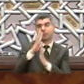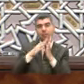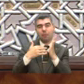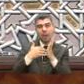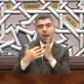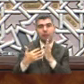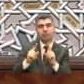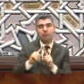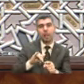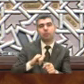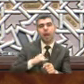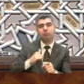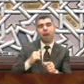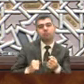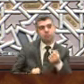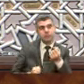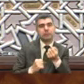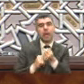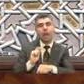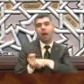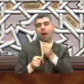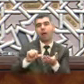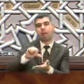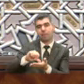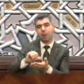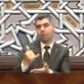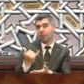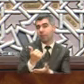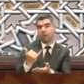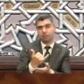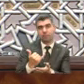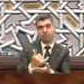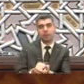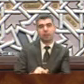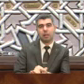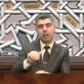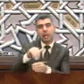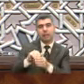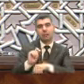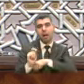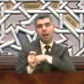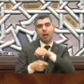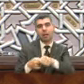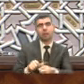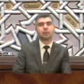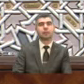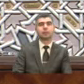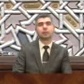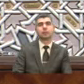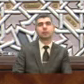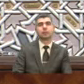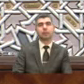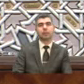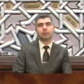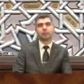الذاتي للشباب في المناطق القروية للسيدات والسادة النواب المحترمين من الفريق الحركي. تفضلي السيدة النائبة.